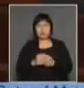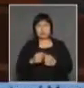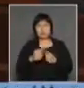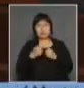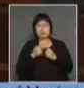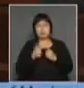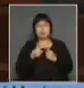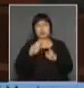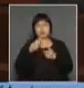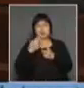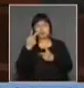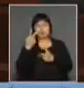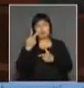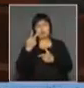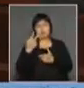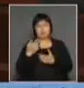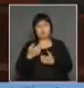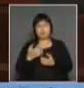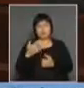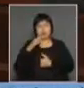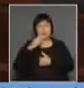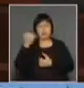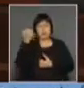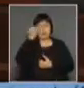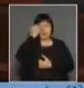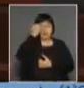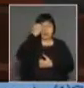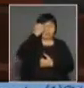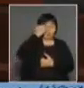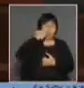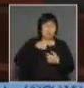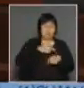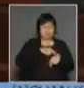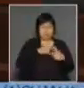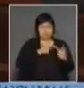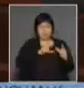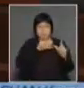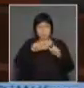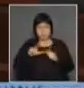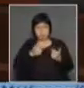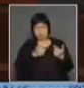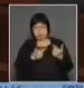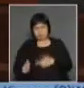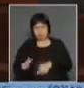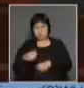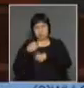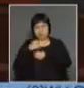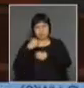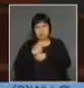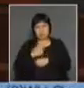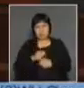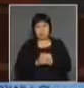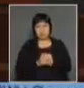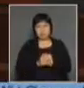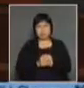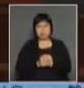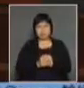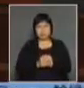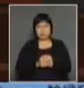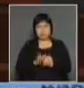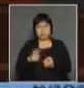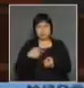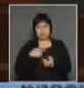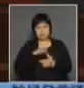經受盡侮辱，同埋係長時期工作啊！我覺得我哋議會咧實在係應該還佢哋一個公